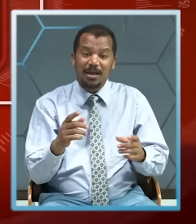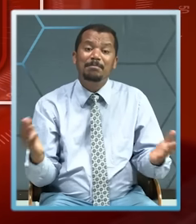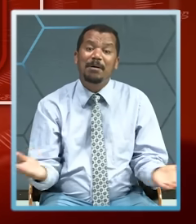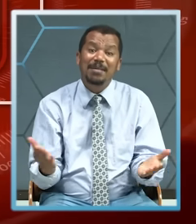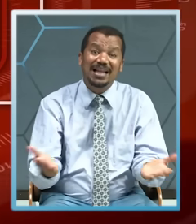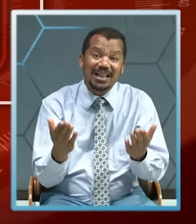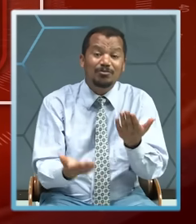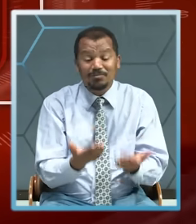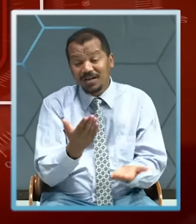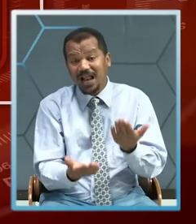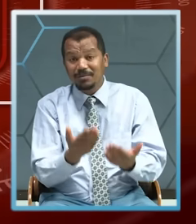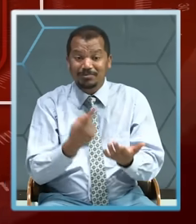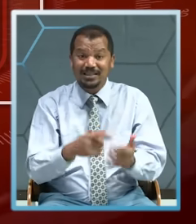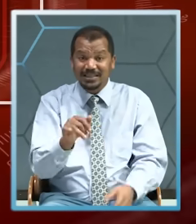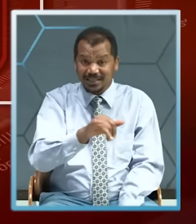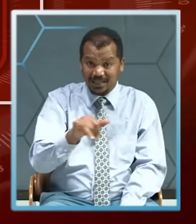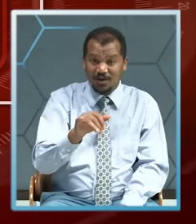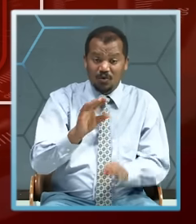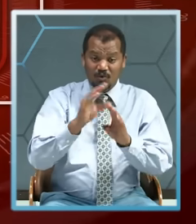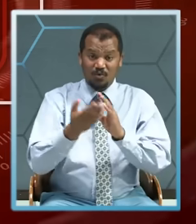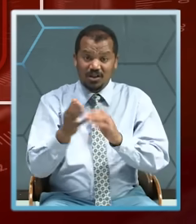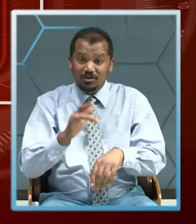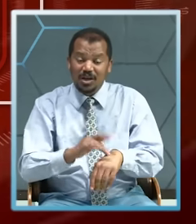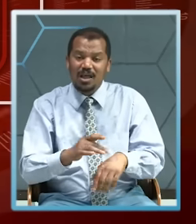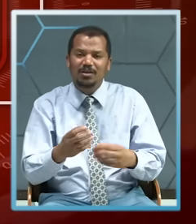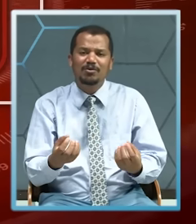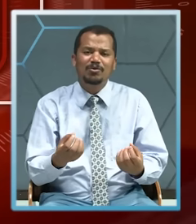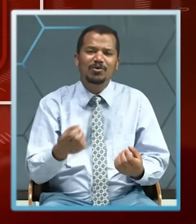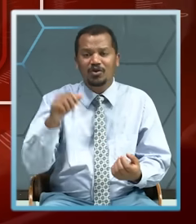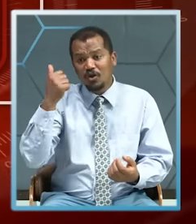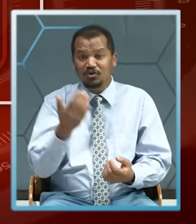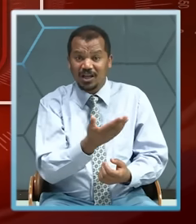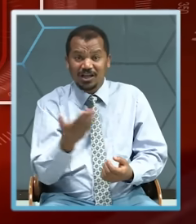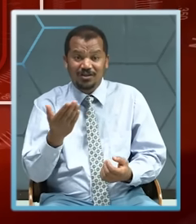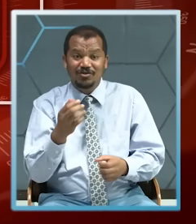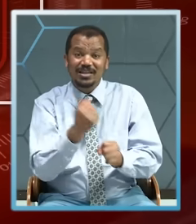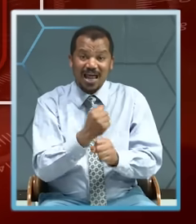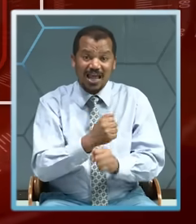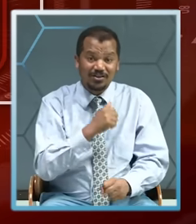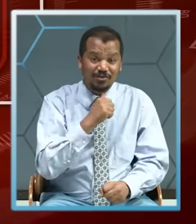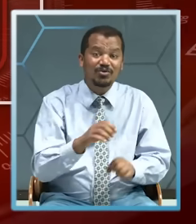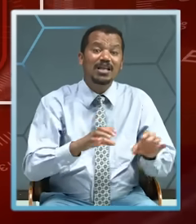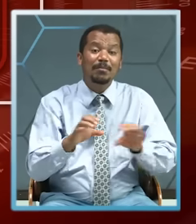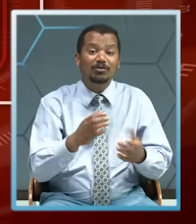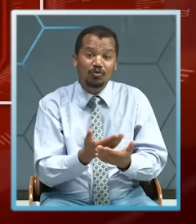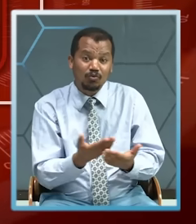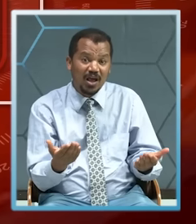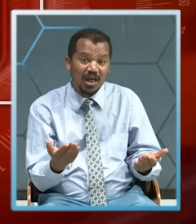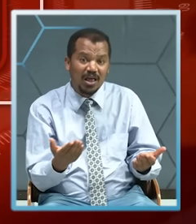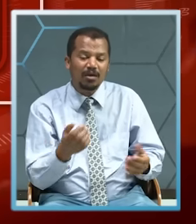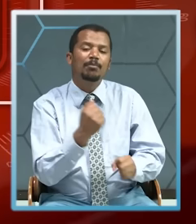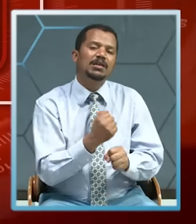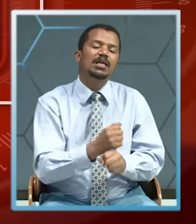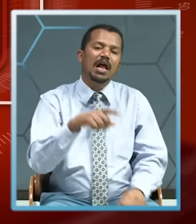ግን መበረታታቱ ምናልባትም በእንደዚህ አይነት ሁኔታዎች ላይ ብዙ ጊዜ ሌሎች ነገሮችን እንዳይሰሩ የማድረጉ